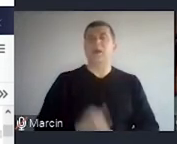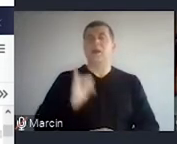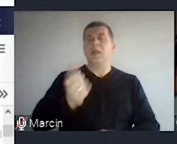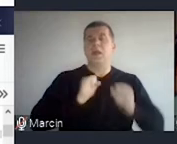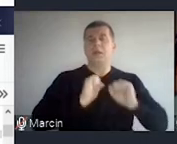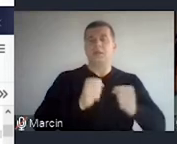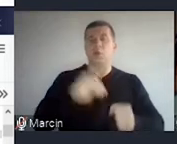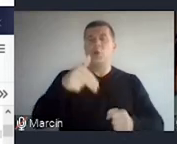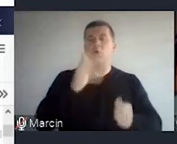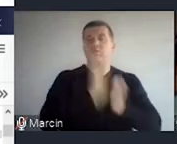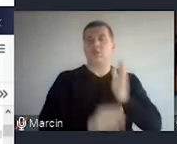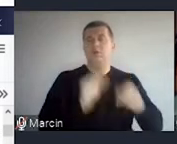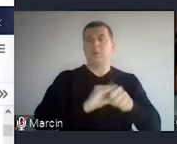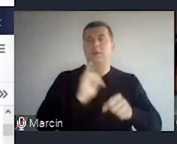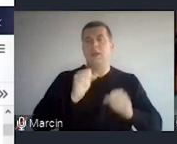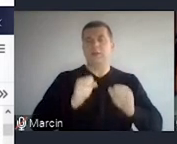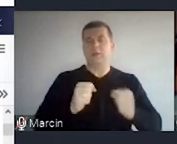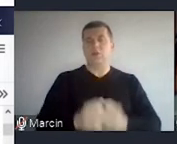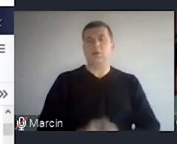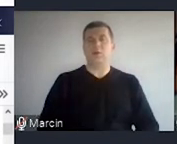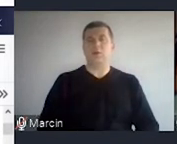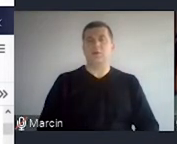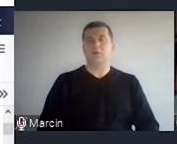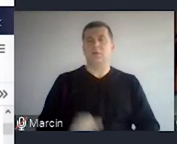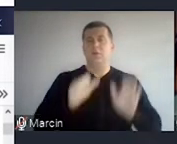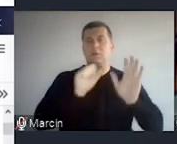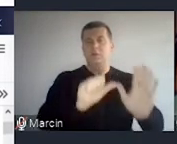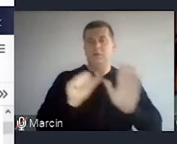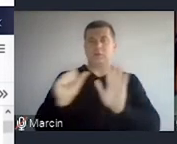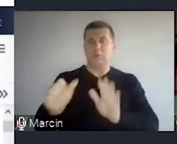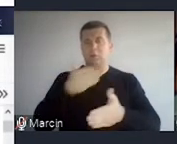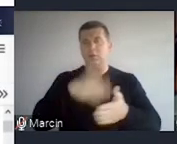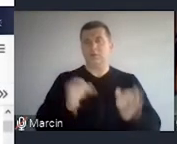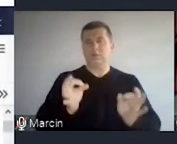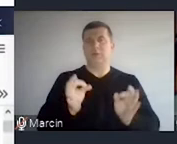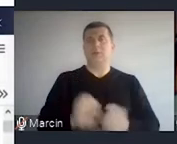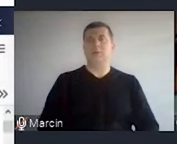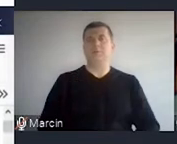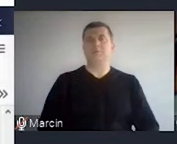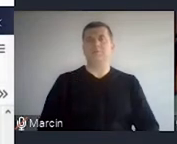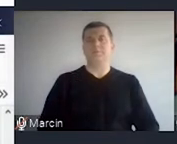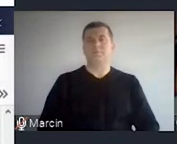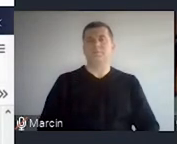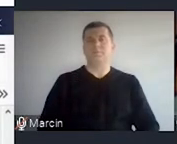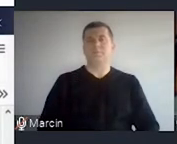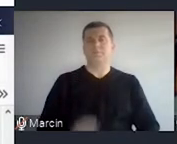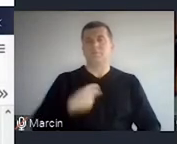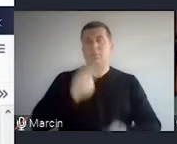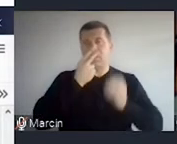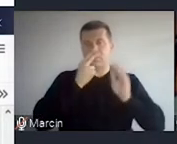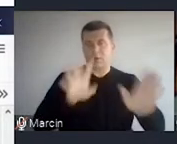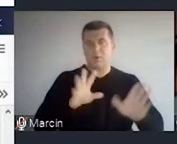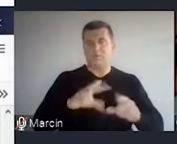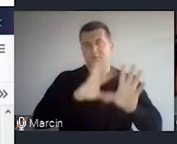działają uproszczone metody. Więc wchodzę do rozdziału 6.6, żeby przedstawić